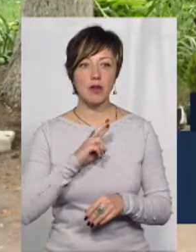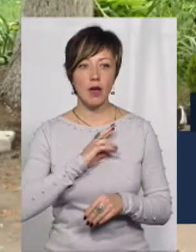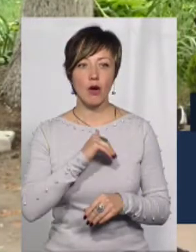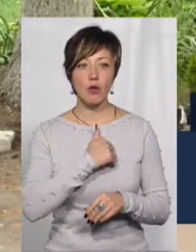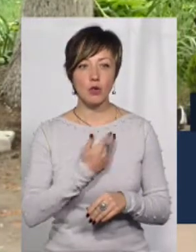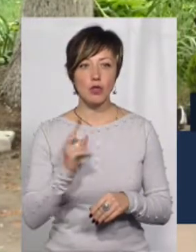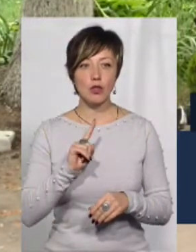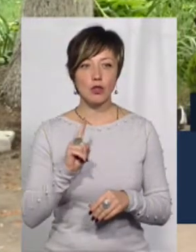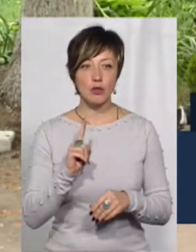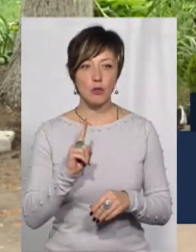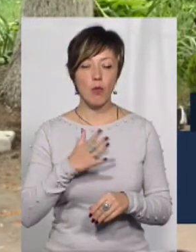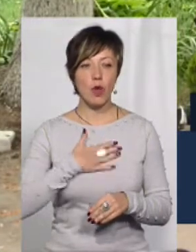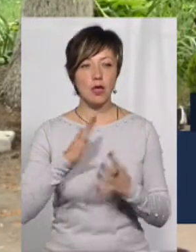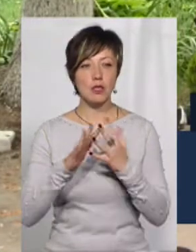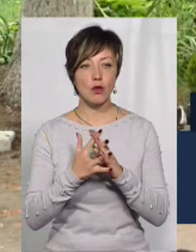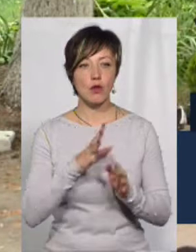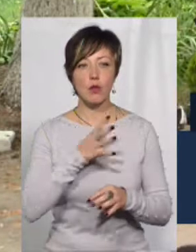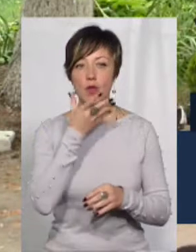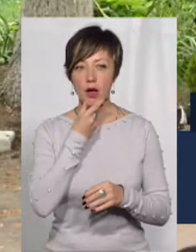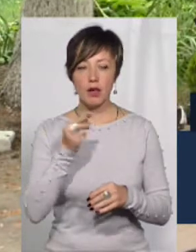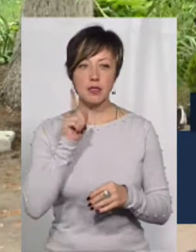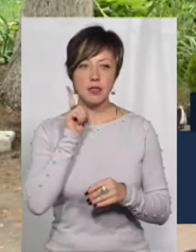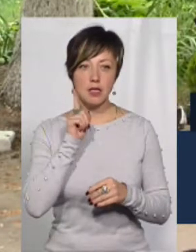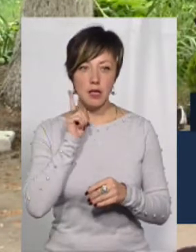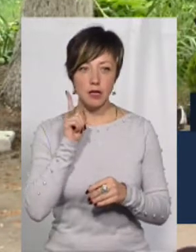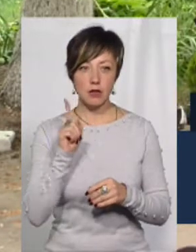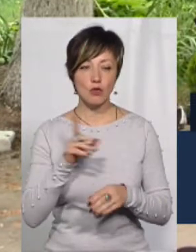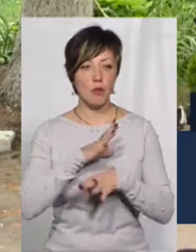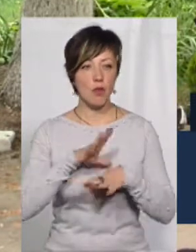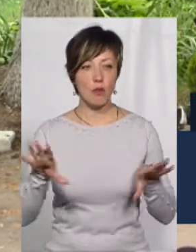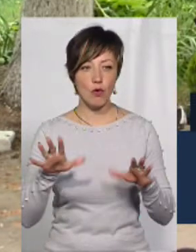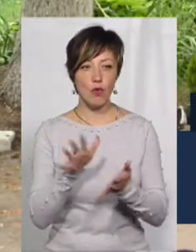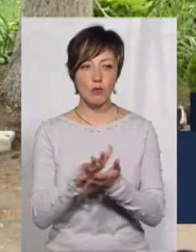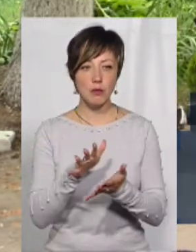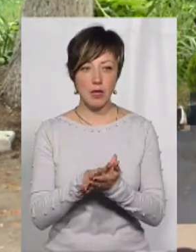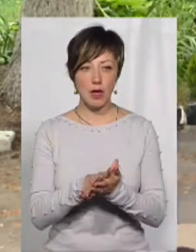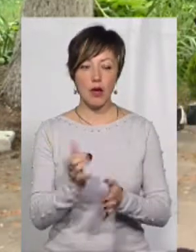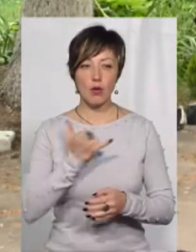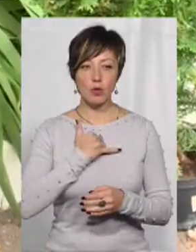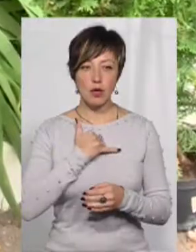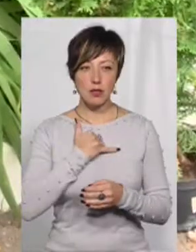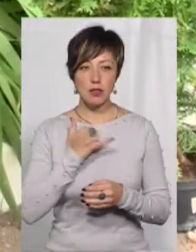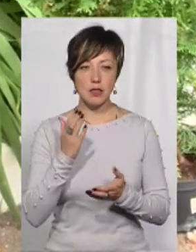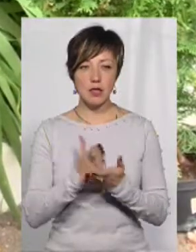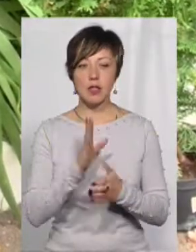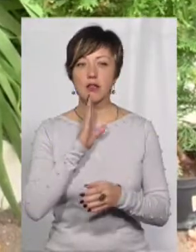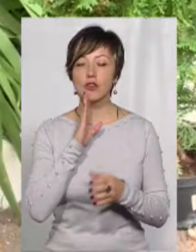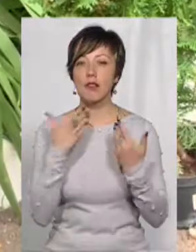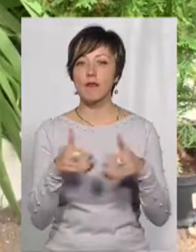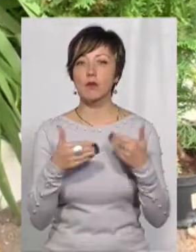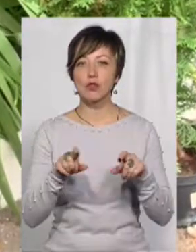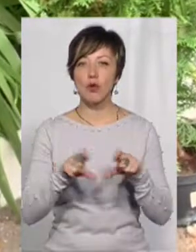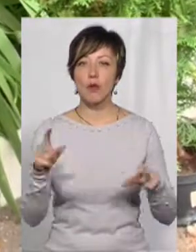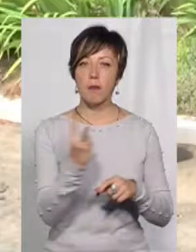щоб моє село було гарне, зелене, щоб не було мусору, як нас розкидають. Дівчата-випускниці